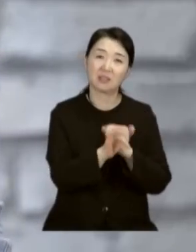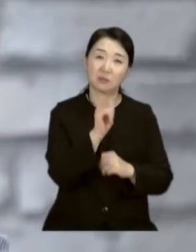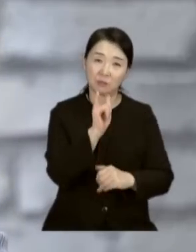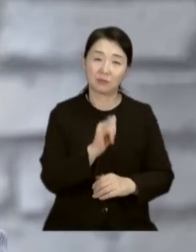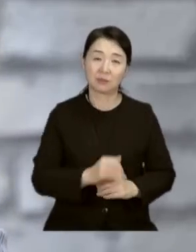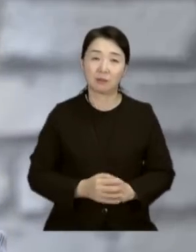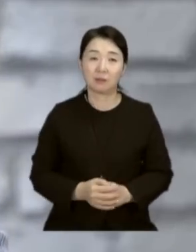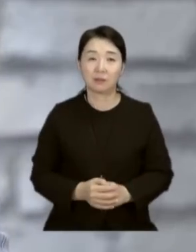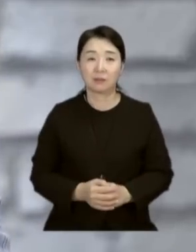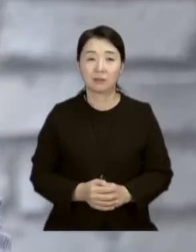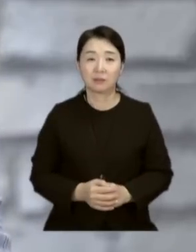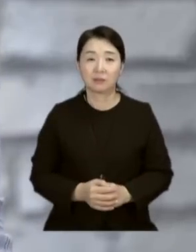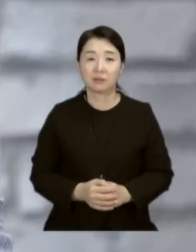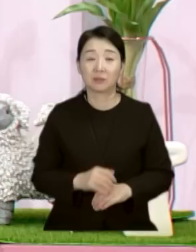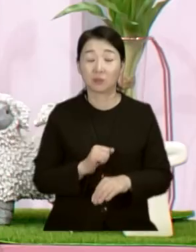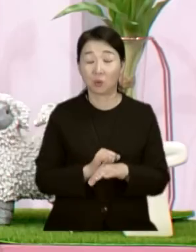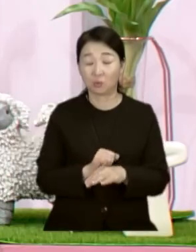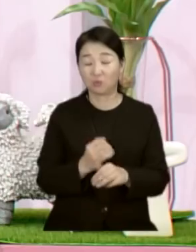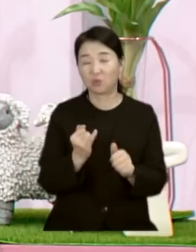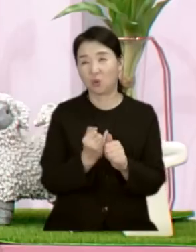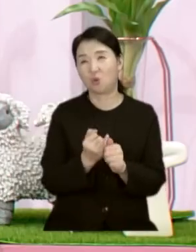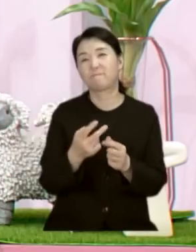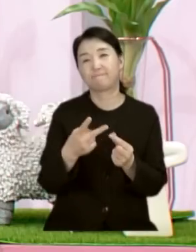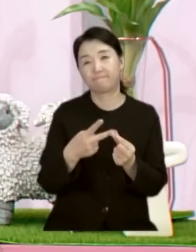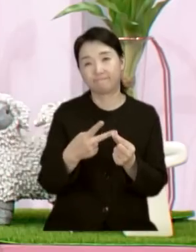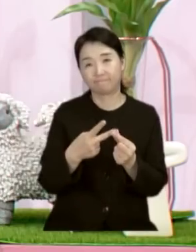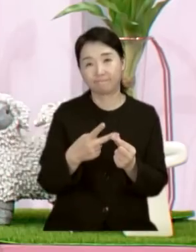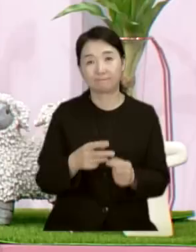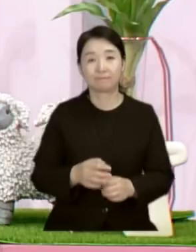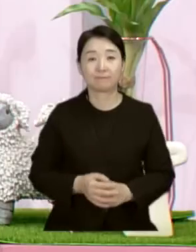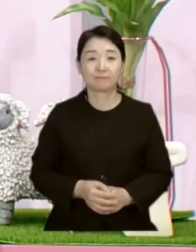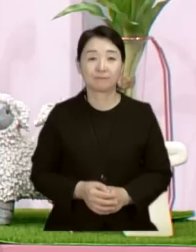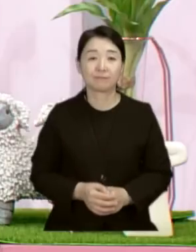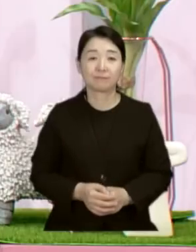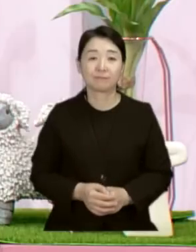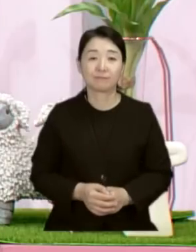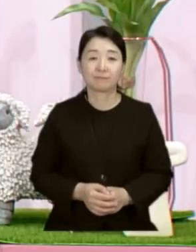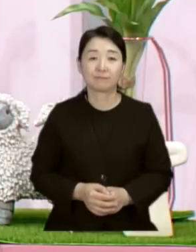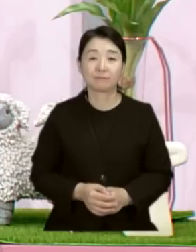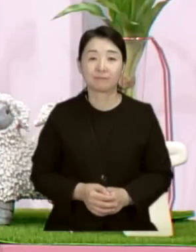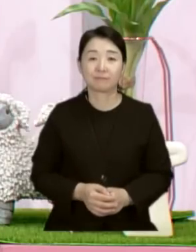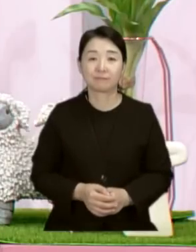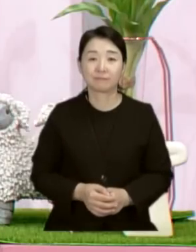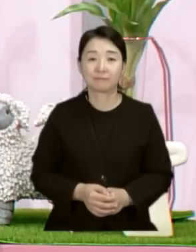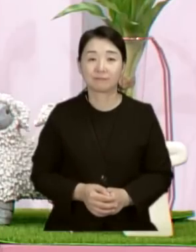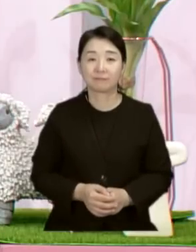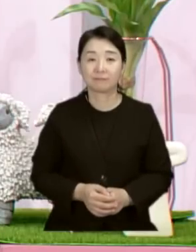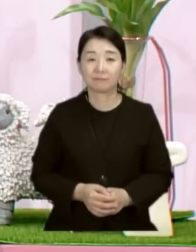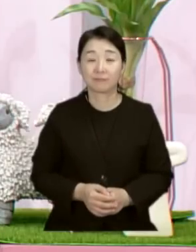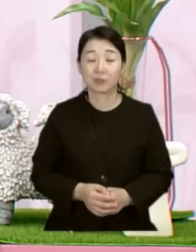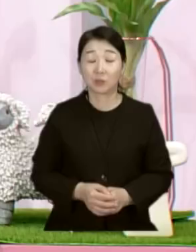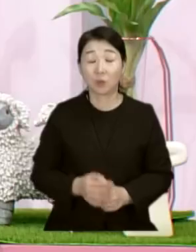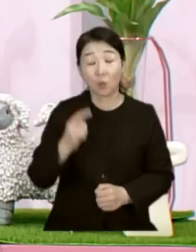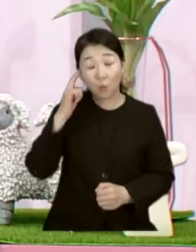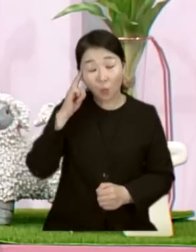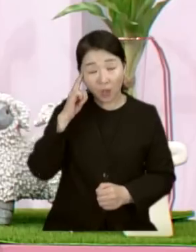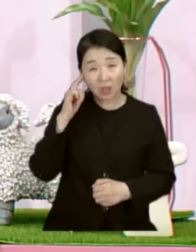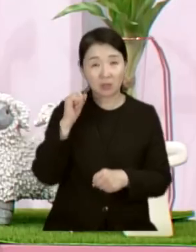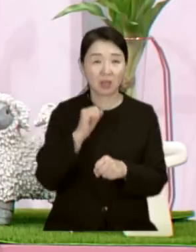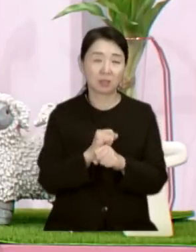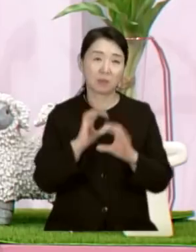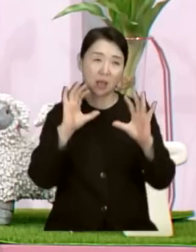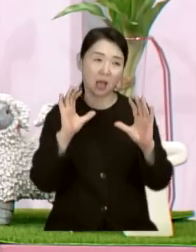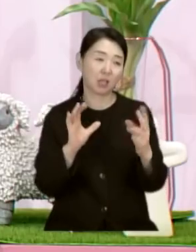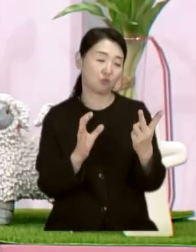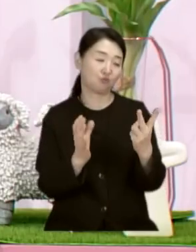그래서 두 번째 이제 결혼을 하게 됐어요. 근데 아무래도 저는 이미 양육자고 아이